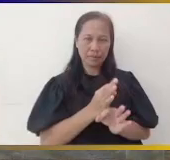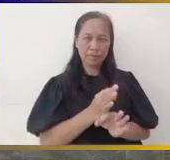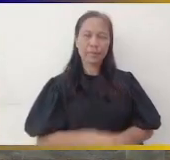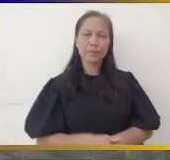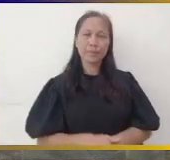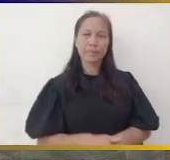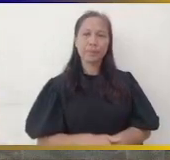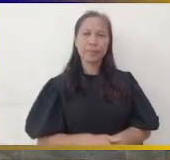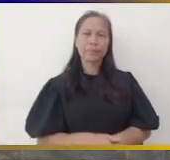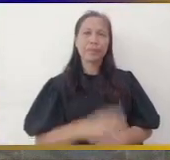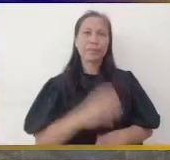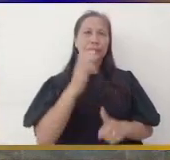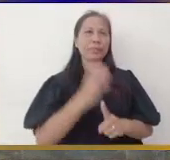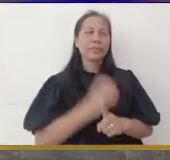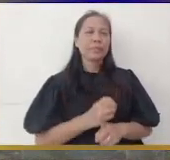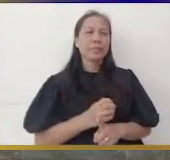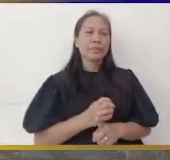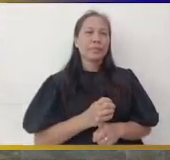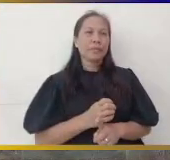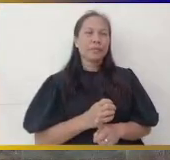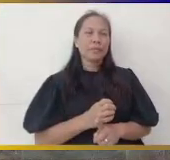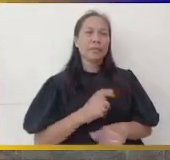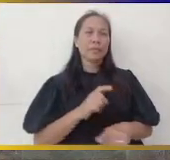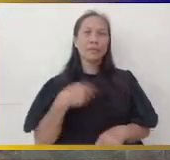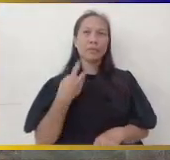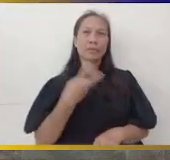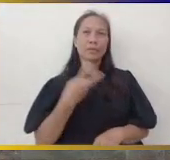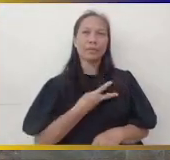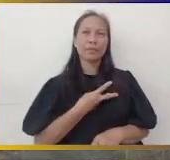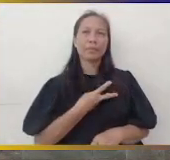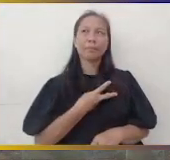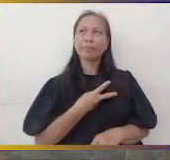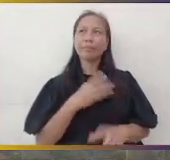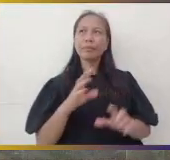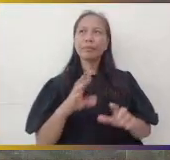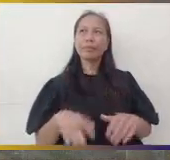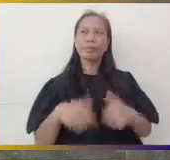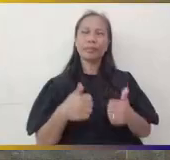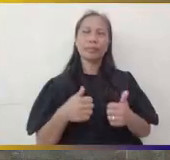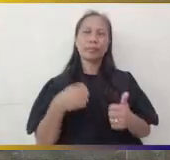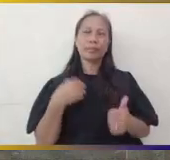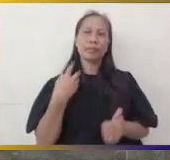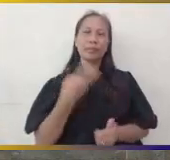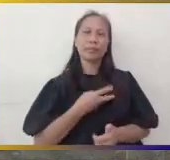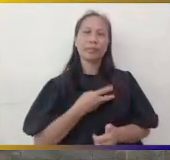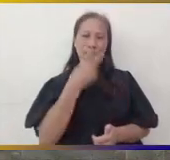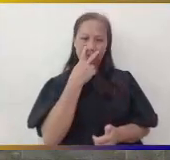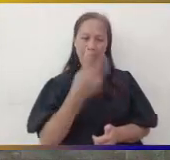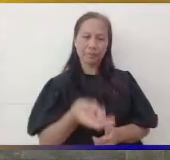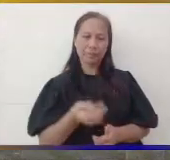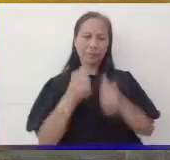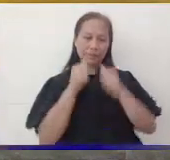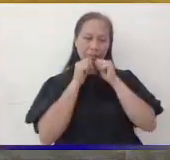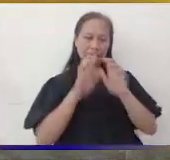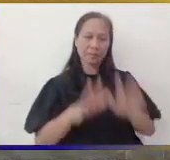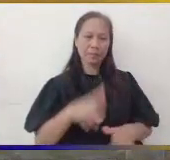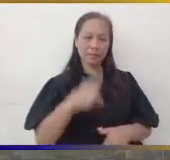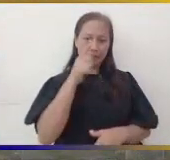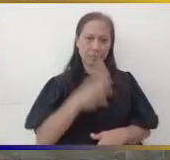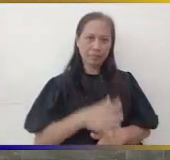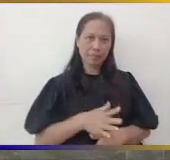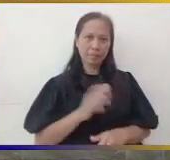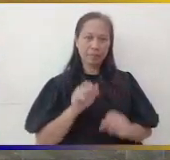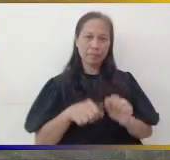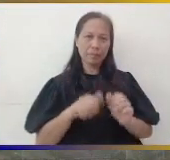natin every na dito po sa ating simbahan primarily para makita natin ang biyaya ng Diyos sa paglagay sa atin Sa